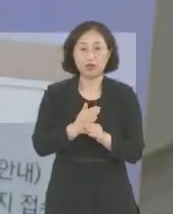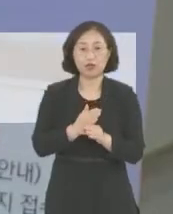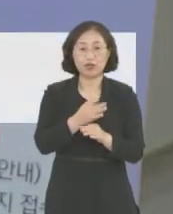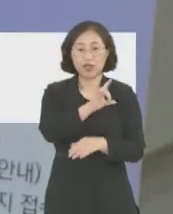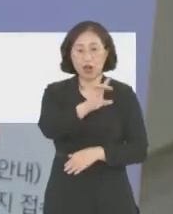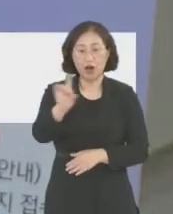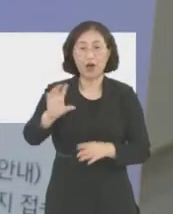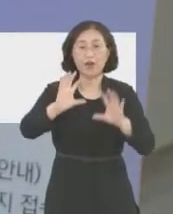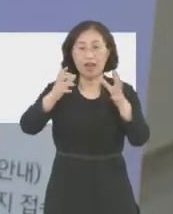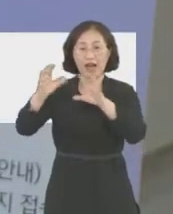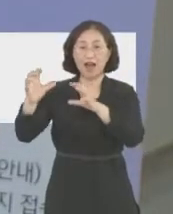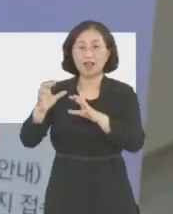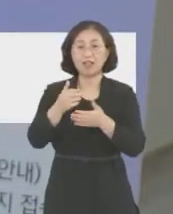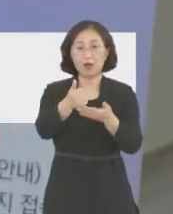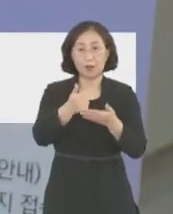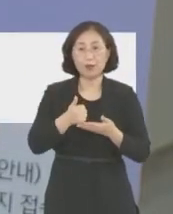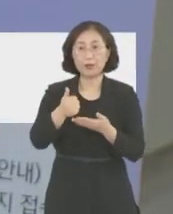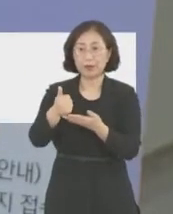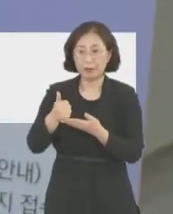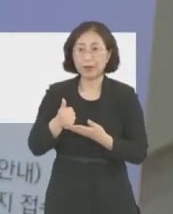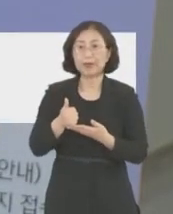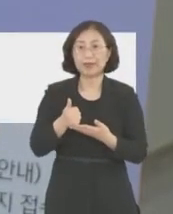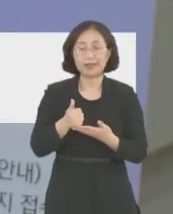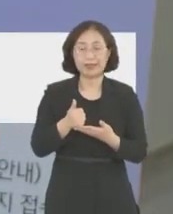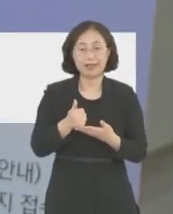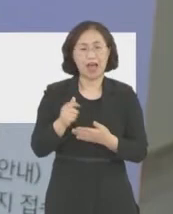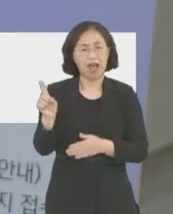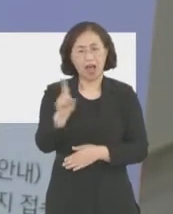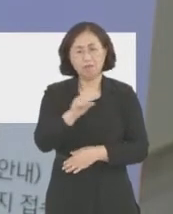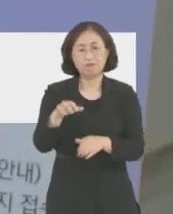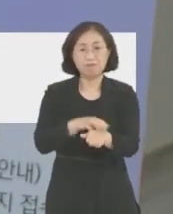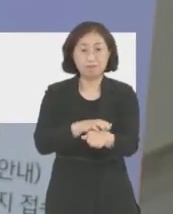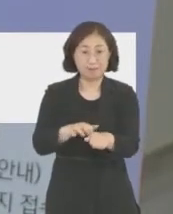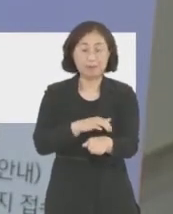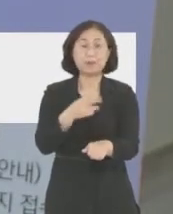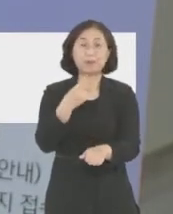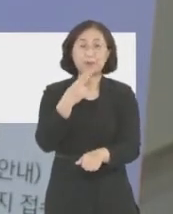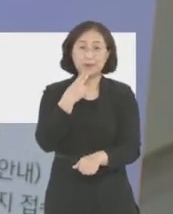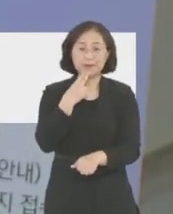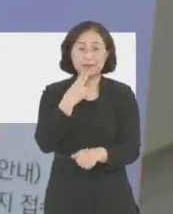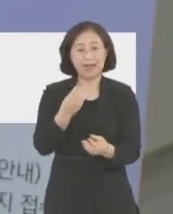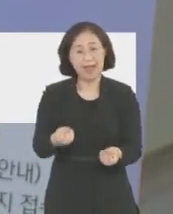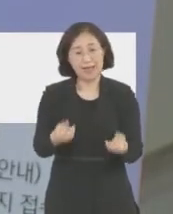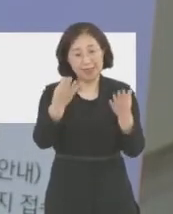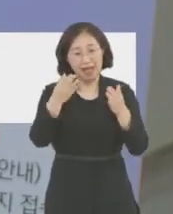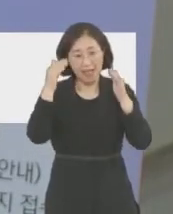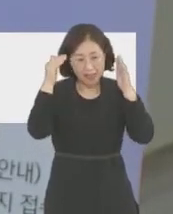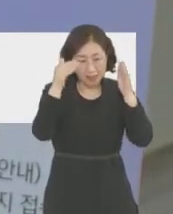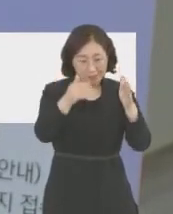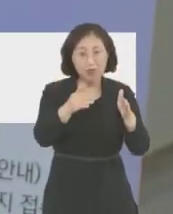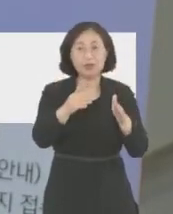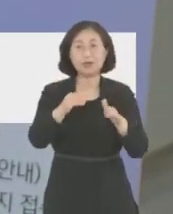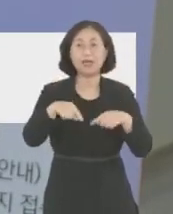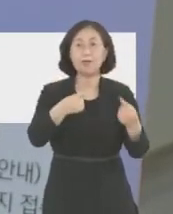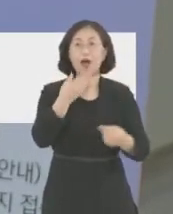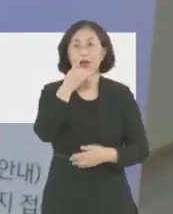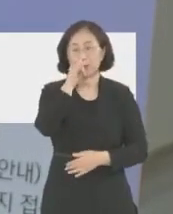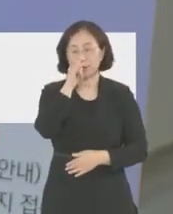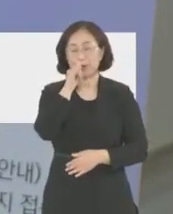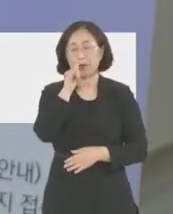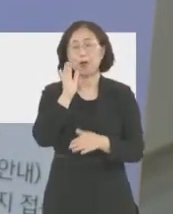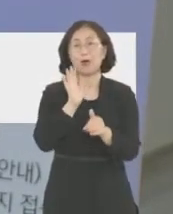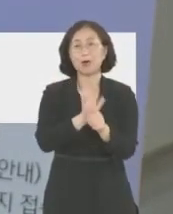각국에서 오신 손님들 참가자들이 아무런 불편없이 행사에만 전념할 수 있도록